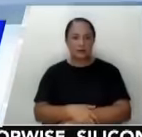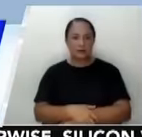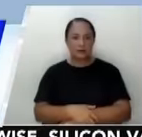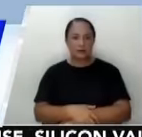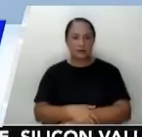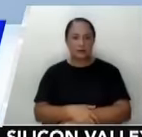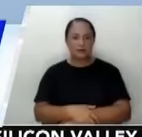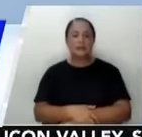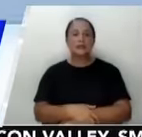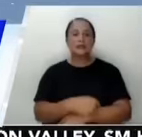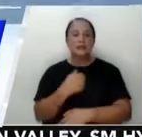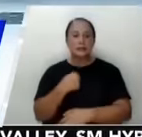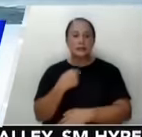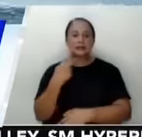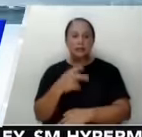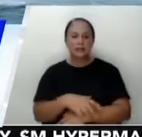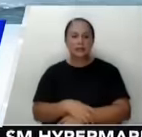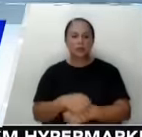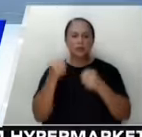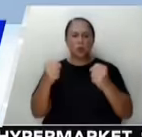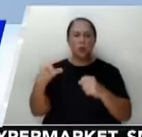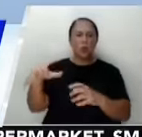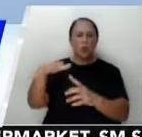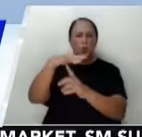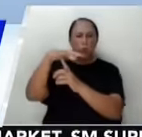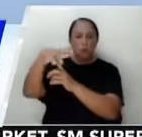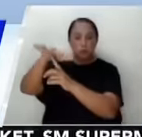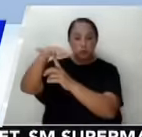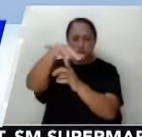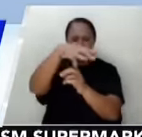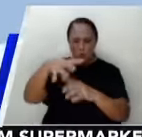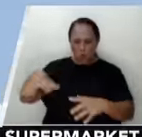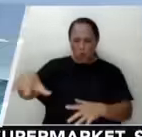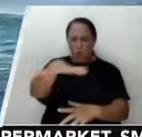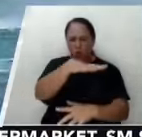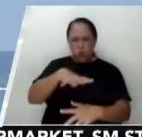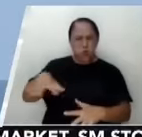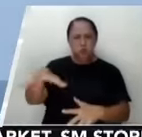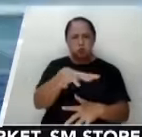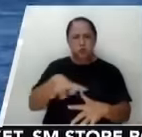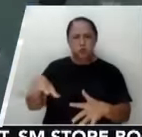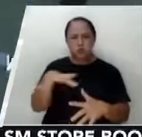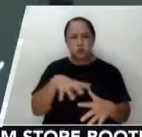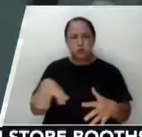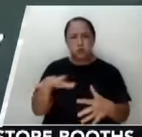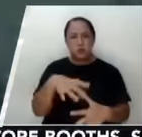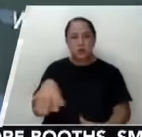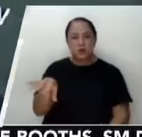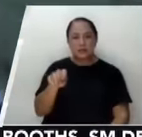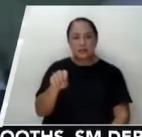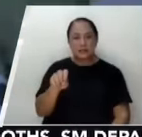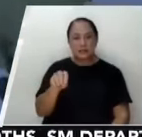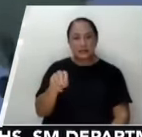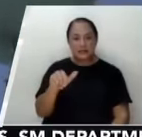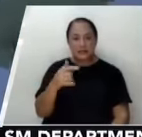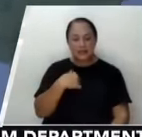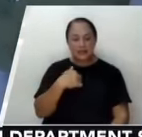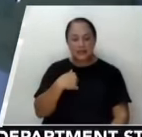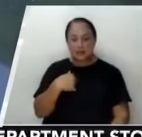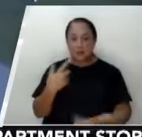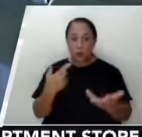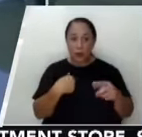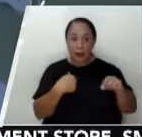Matinding hangin naman ang inihasik ng Chinese Navy helicopter sa Sandy K3 habang nagsusuri roon